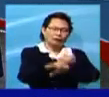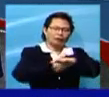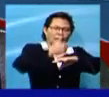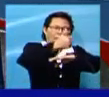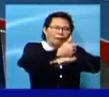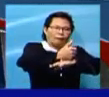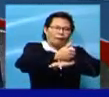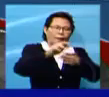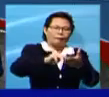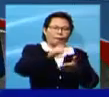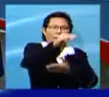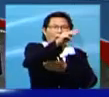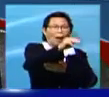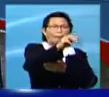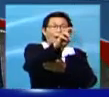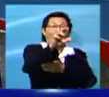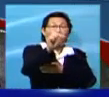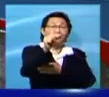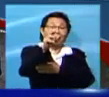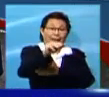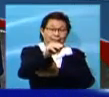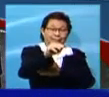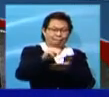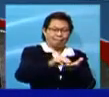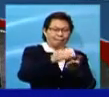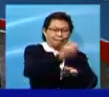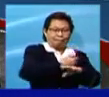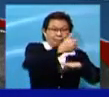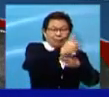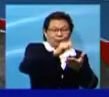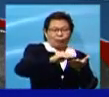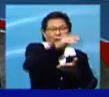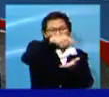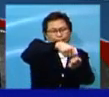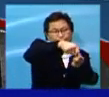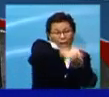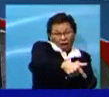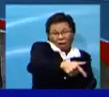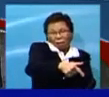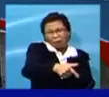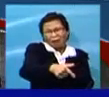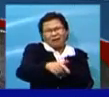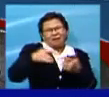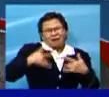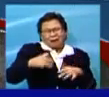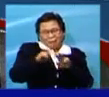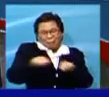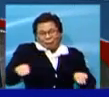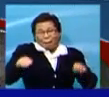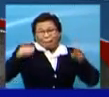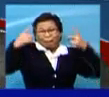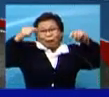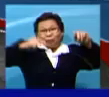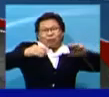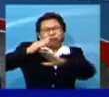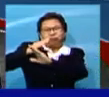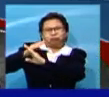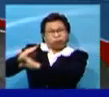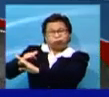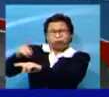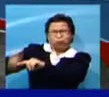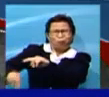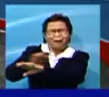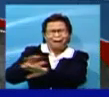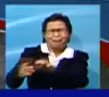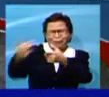Penubuhan Maktab Rendah Sains Mara MRSM berbayar bukan bermaksud menafikan hak pelajar cemerlang daripada golongan berada